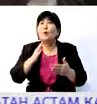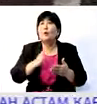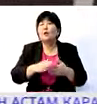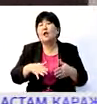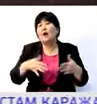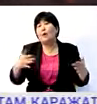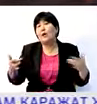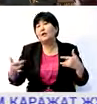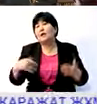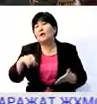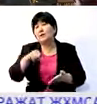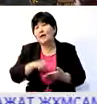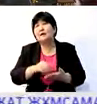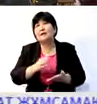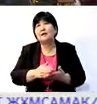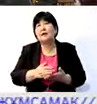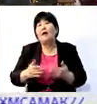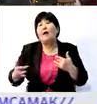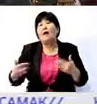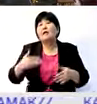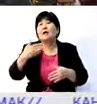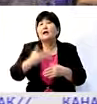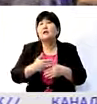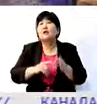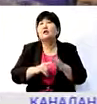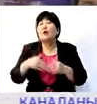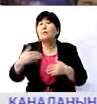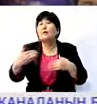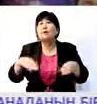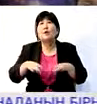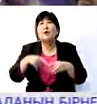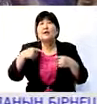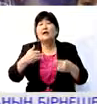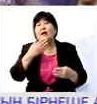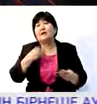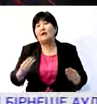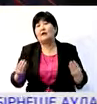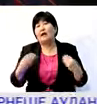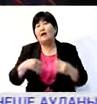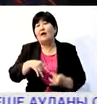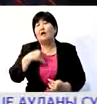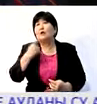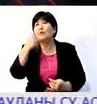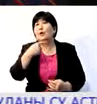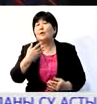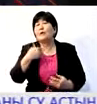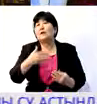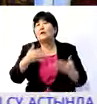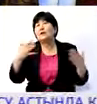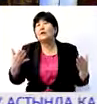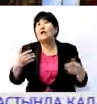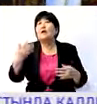ауқымды концертке қатысқанына. Әртістердің сахнаға шығуы бір-біріне ұқсамады. Сәнді костюмдер, жарқын образдар, көркін ашар